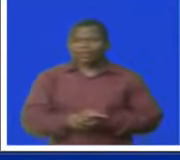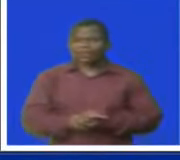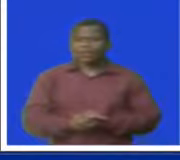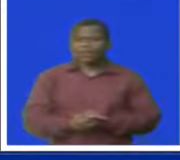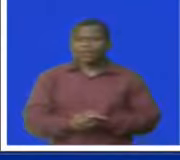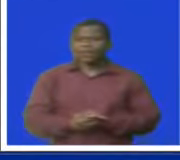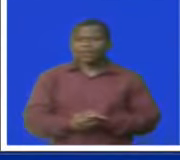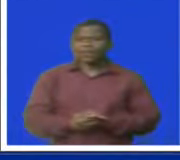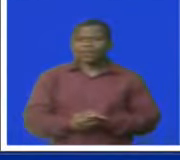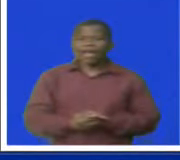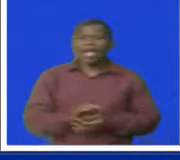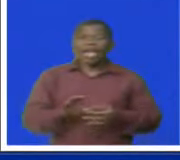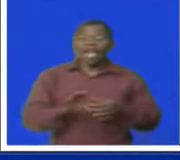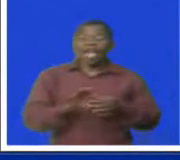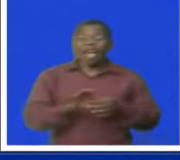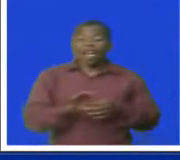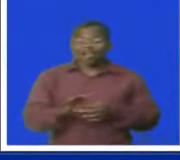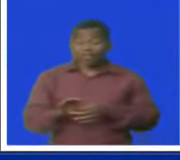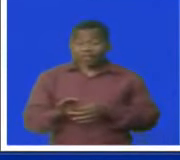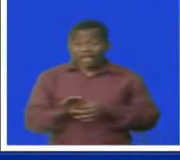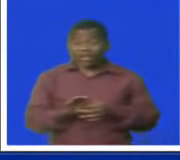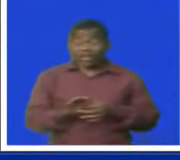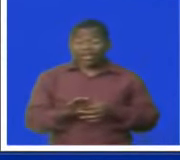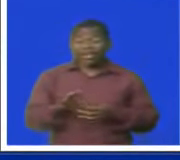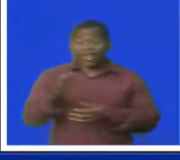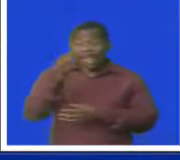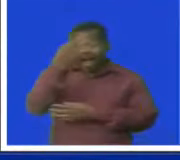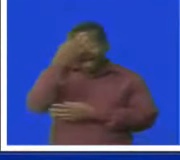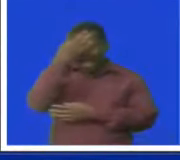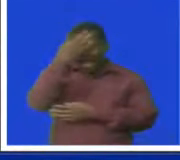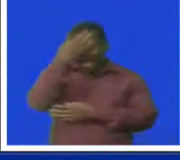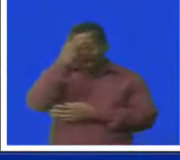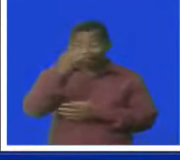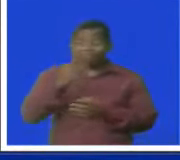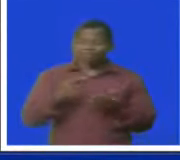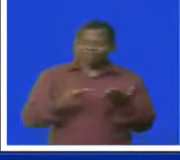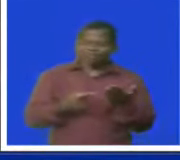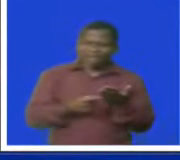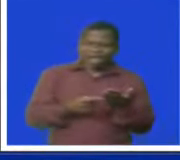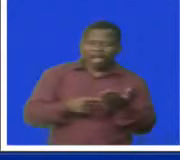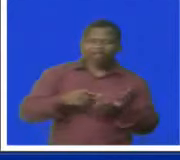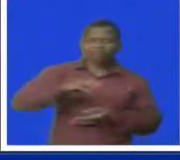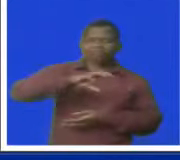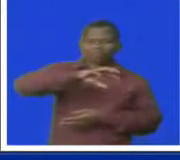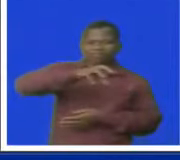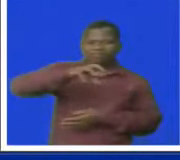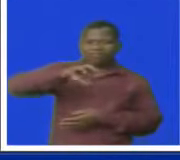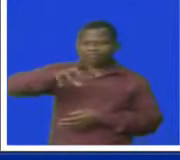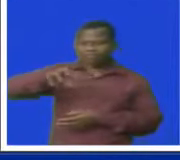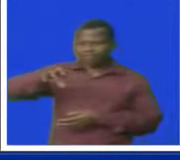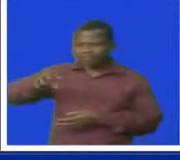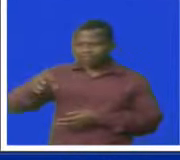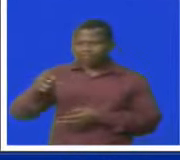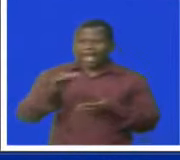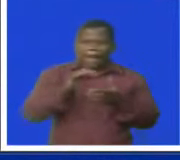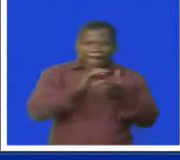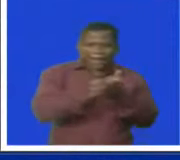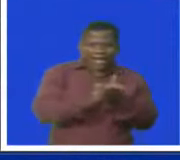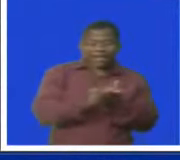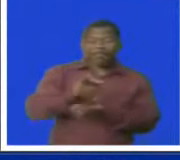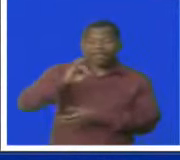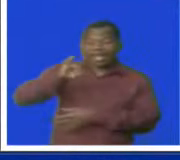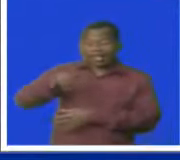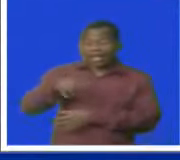ngaphansi kwenhlangano yemave ladlelana nemangisi i-Commonwealth Local Government Forum ibambisene na Junior Achievement